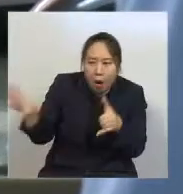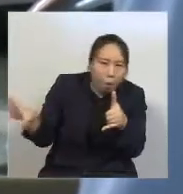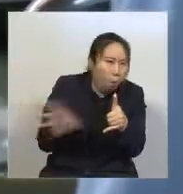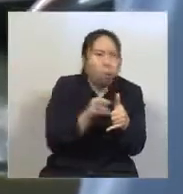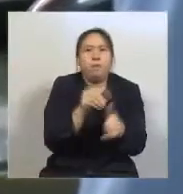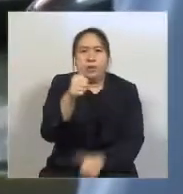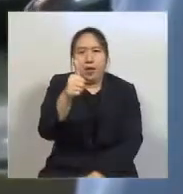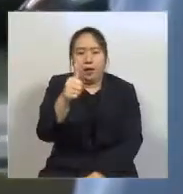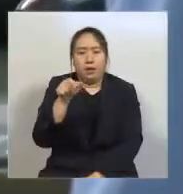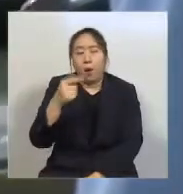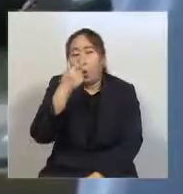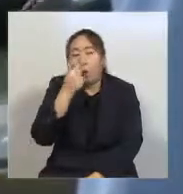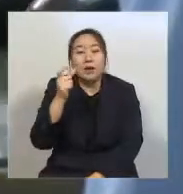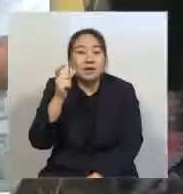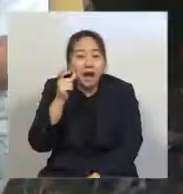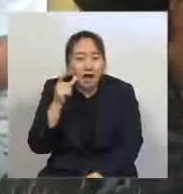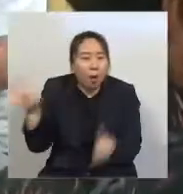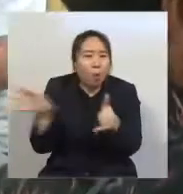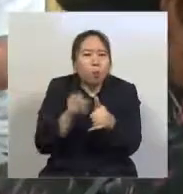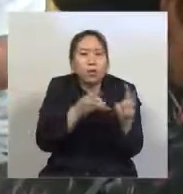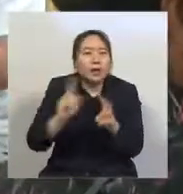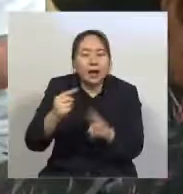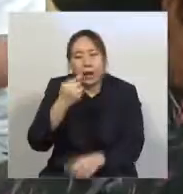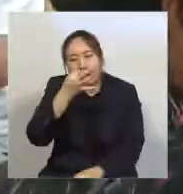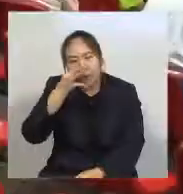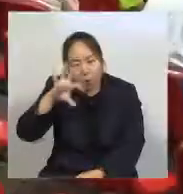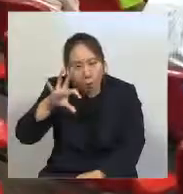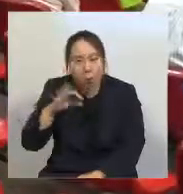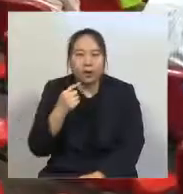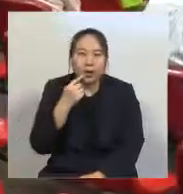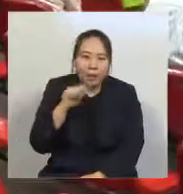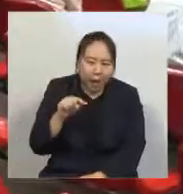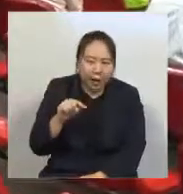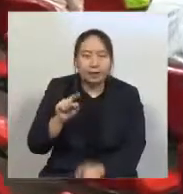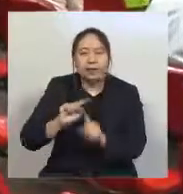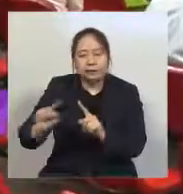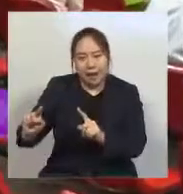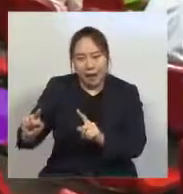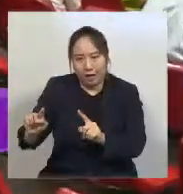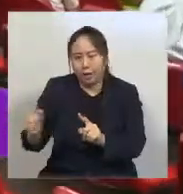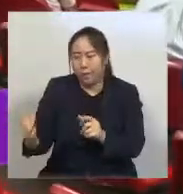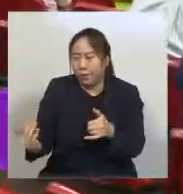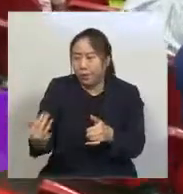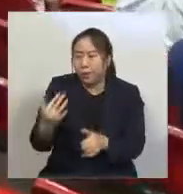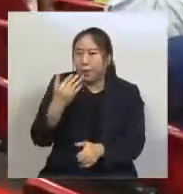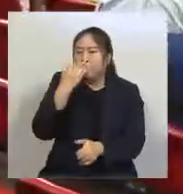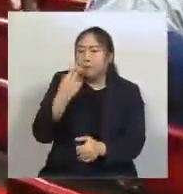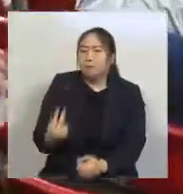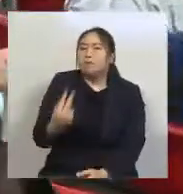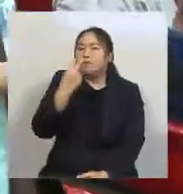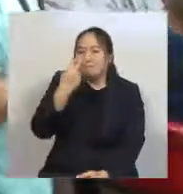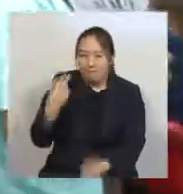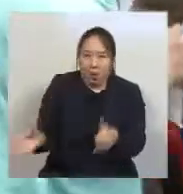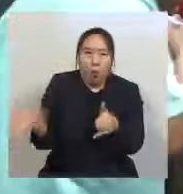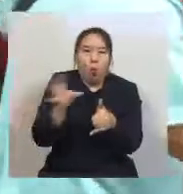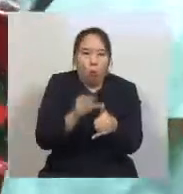ไข้หวัดใหญ่ติดต่อผ่านการสัมผัสน้ำมูกน้ำลายของผู้ป่วยหรือว่าสูดหายใจเข้าไปซึ่งเราป้องกันได้ด้วยการล้างมือบ่อยๆด้วยสบู่